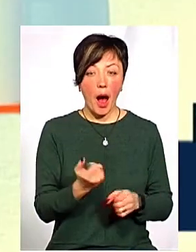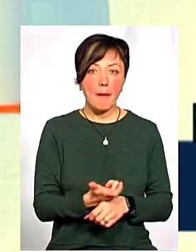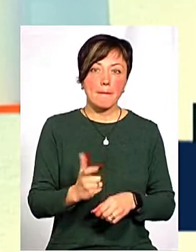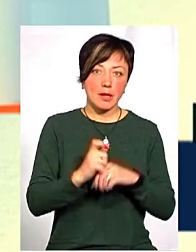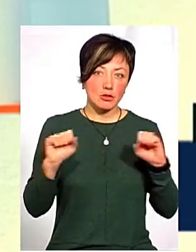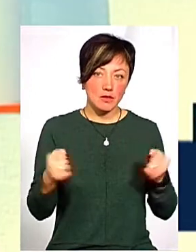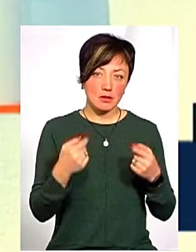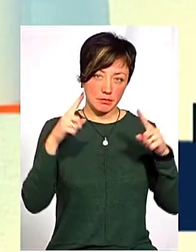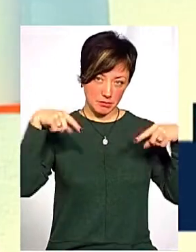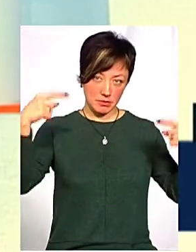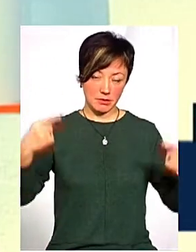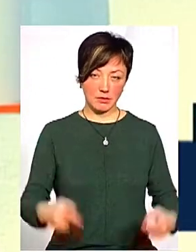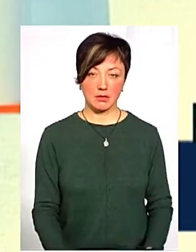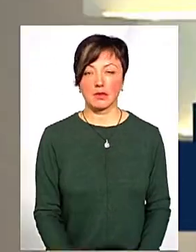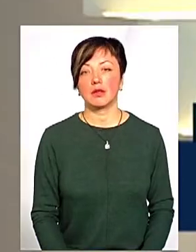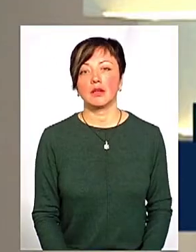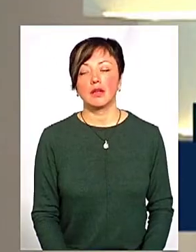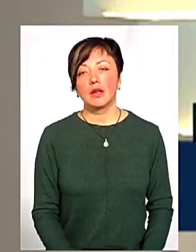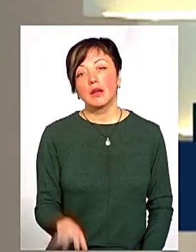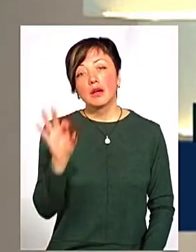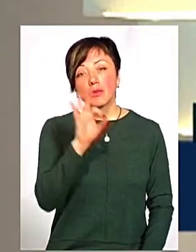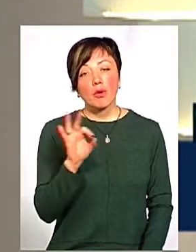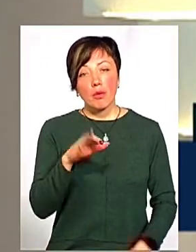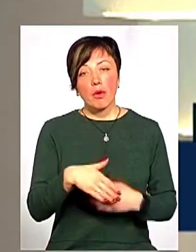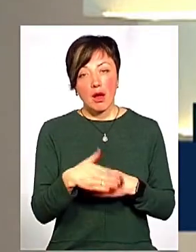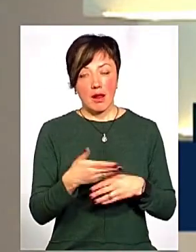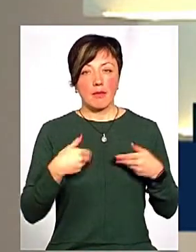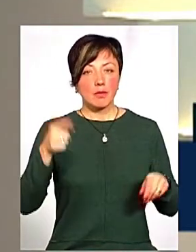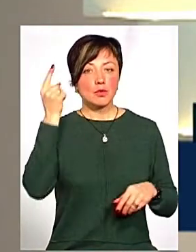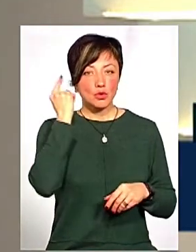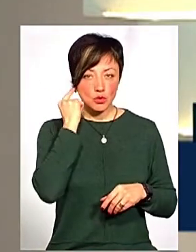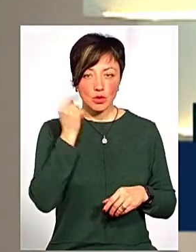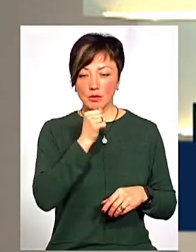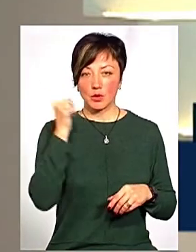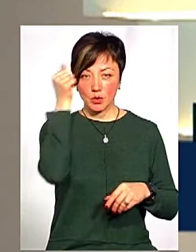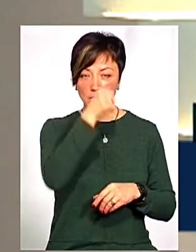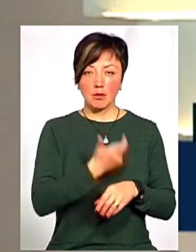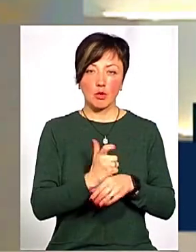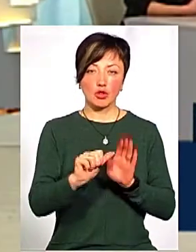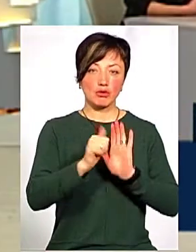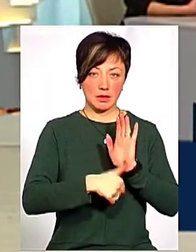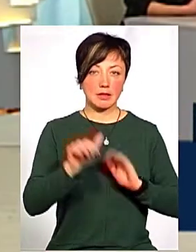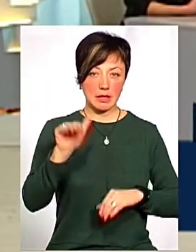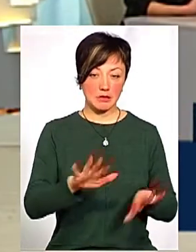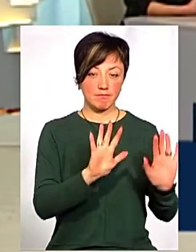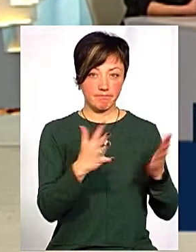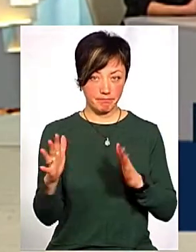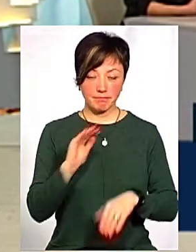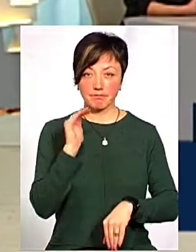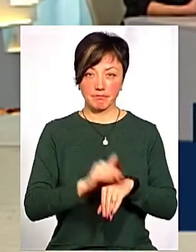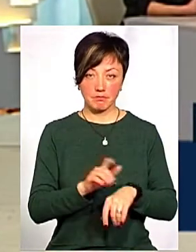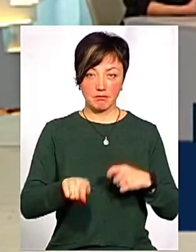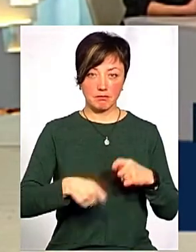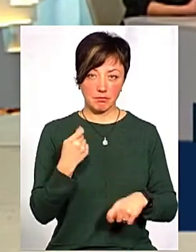перевищення швидкості грандіозне. А от стосовно покарання. Ми почули, що було за минулий рік понад 16 тисяч так, випадків